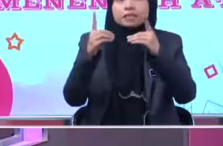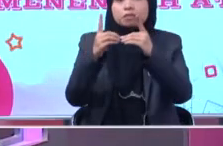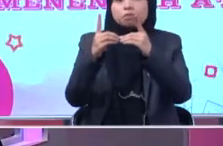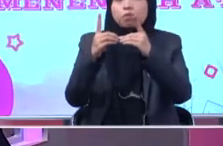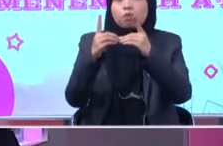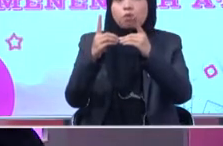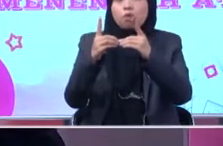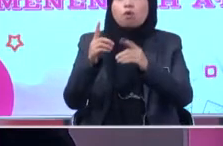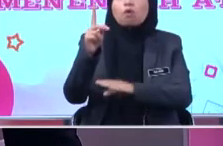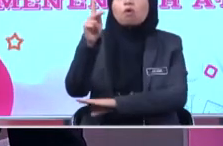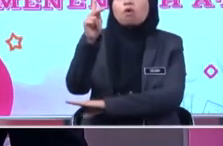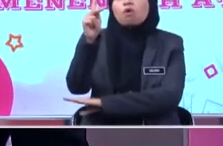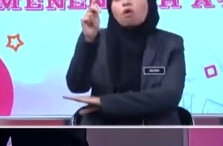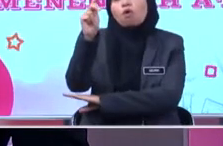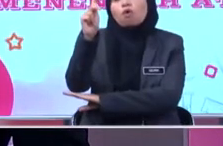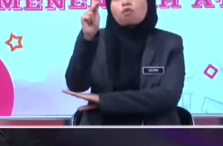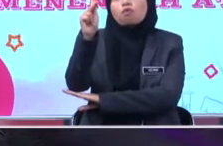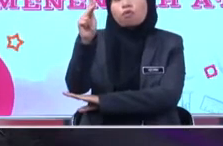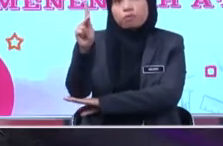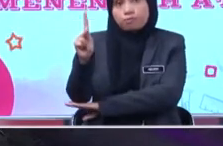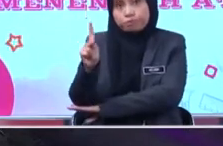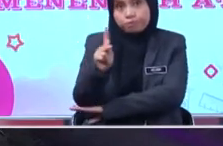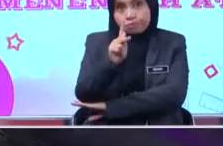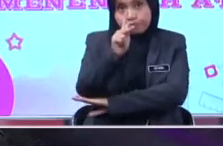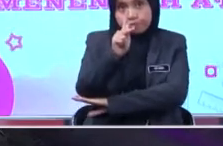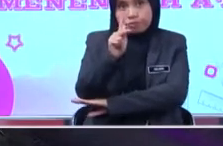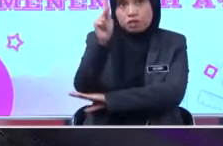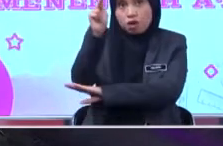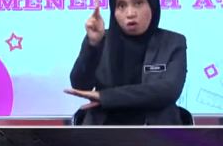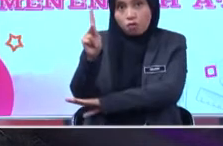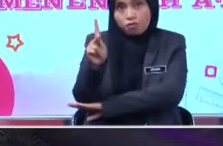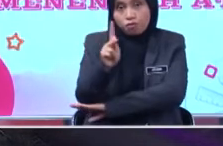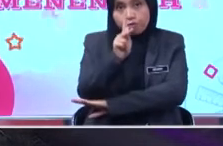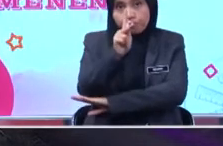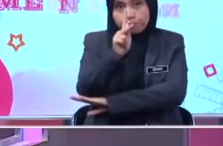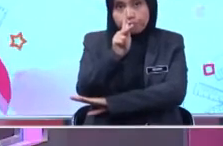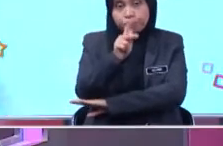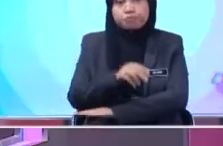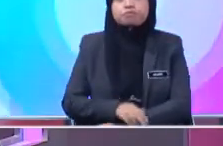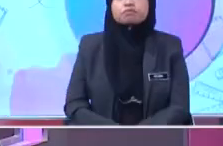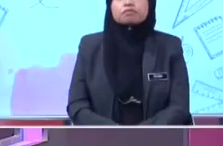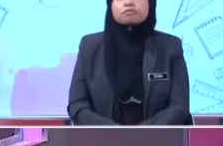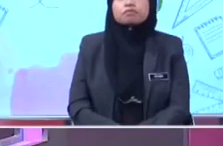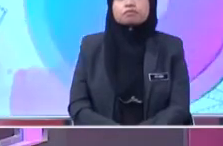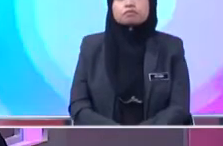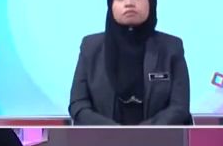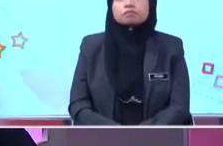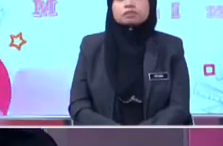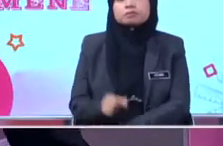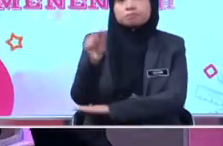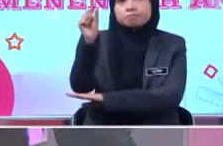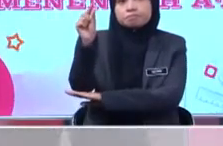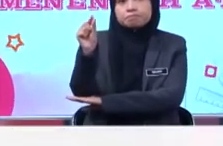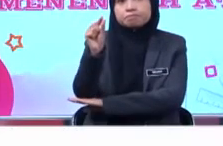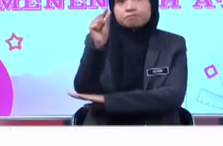Qodir seing Qodir Syafi'i ingin Qadir